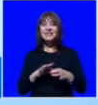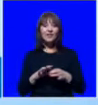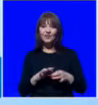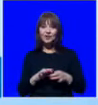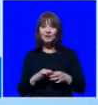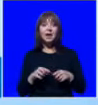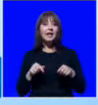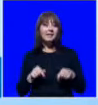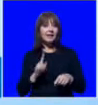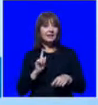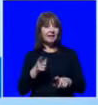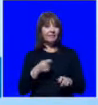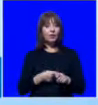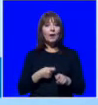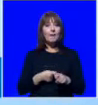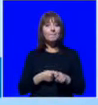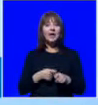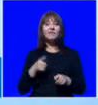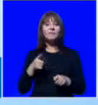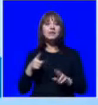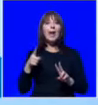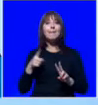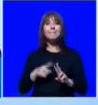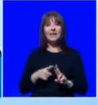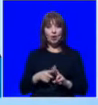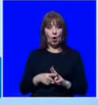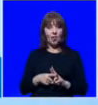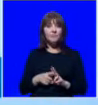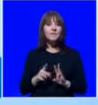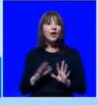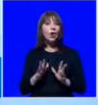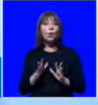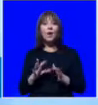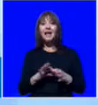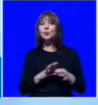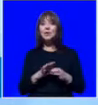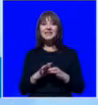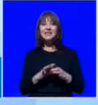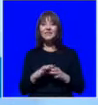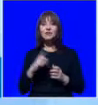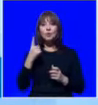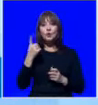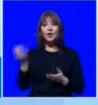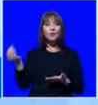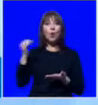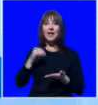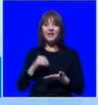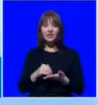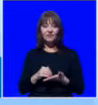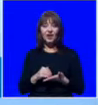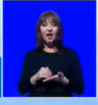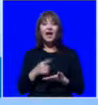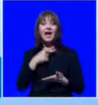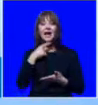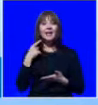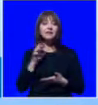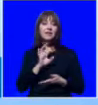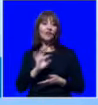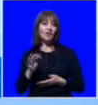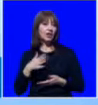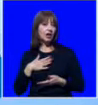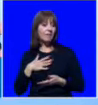и с петрол. Защото когато зависиш от един източник, риска винаги съществува.